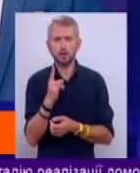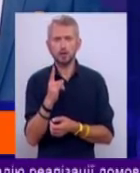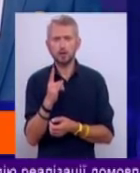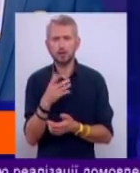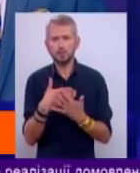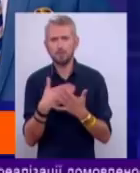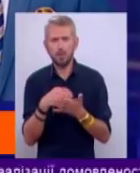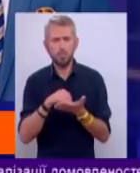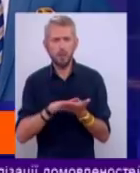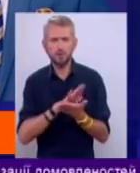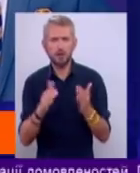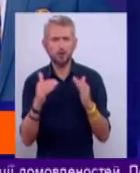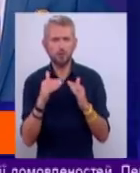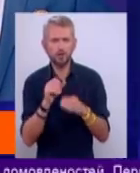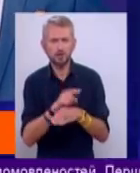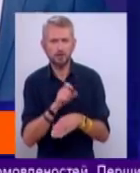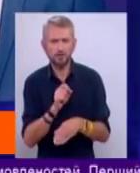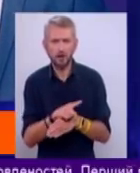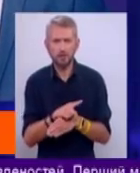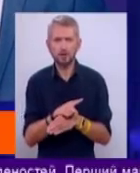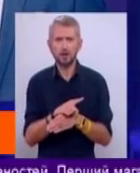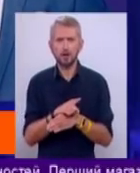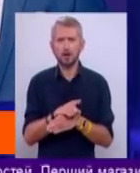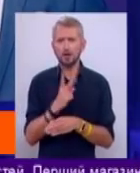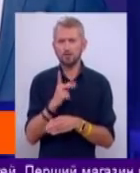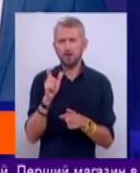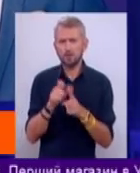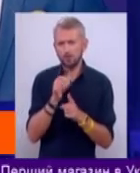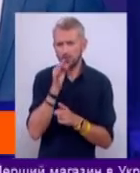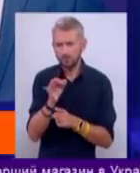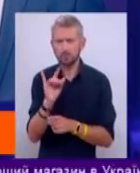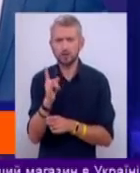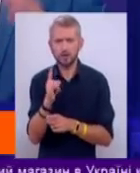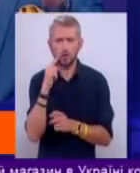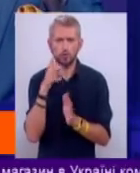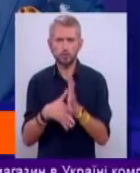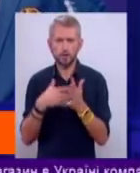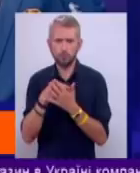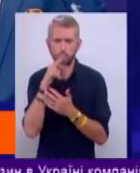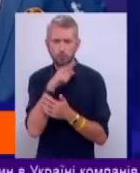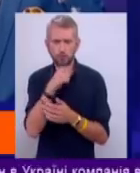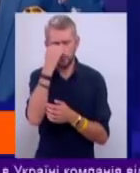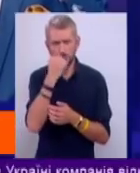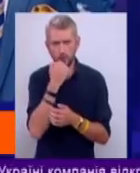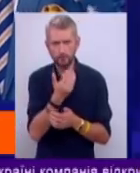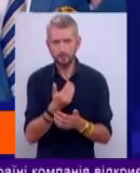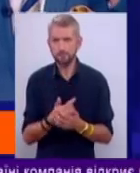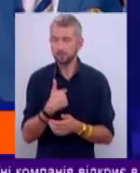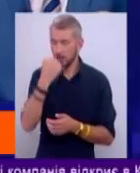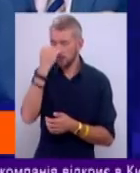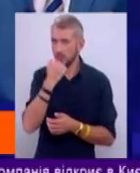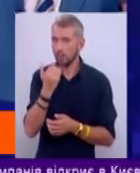домашнє завдання. Коли стола два слова, і дитина розуміє свою помилку. Почули вас. Я дуже дякую вам,